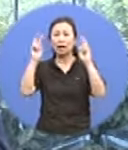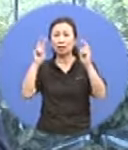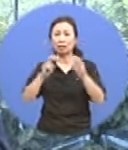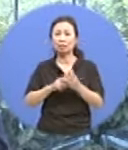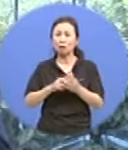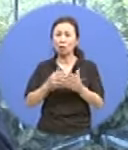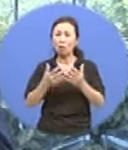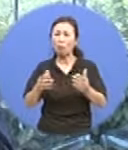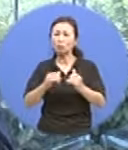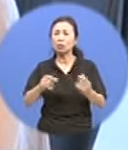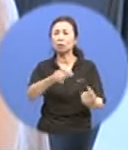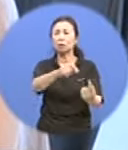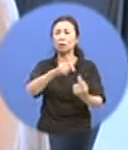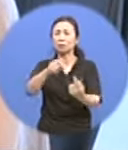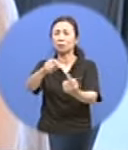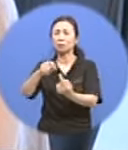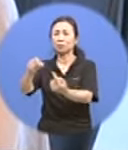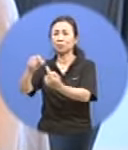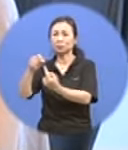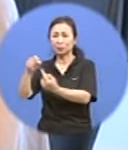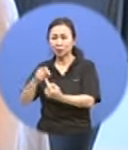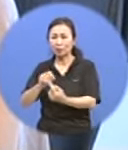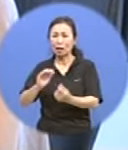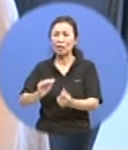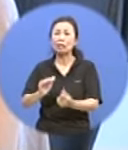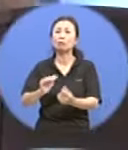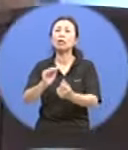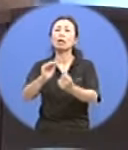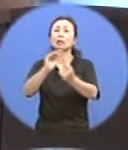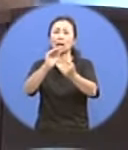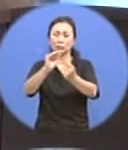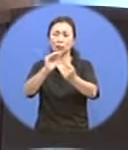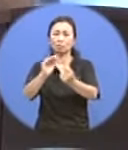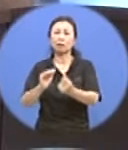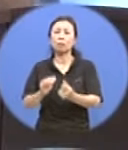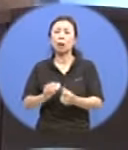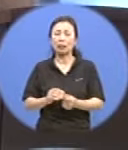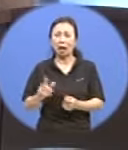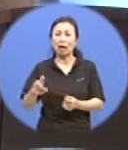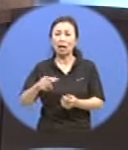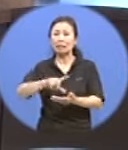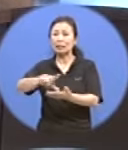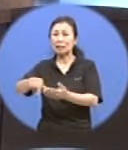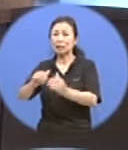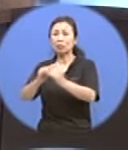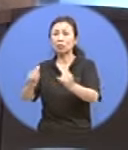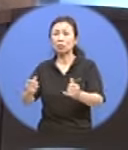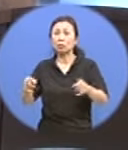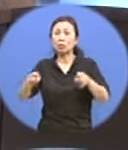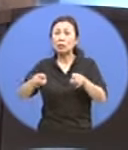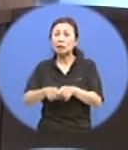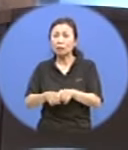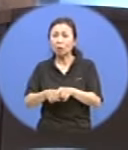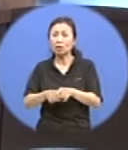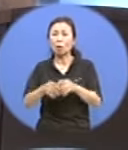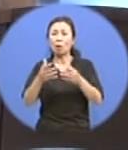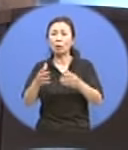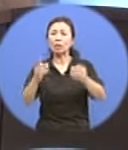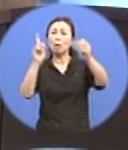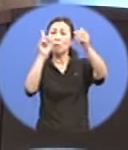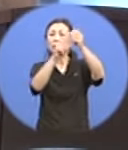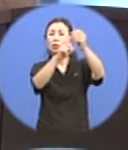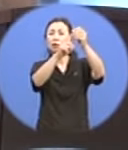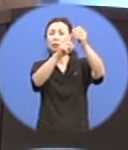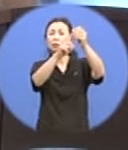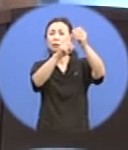くということとともに、地域の方々と一緒になって我々の大きな目標に向かって取り組んでいくと、そういう